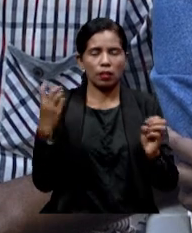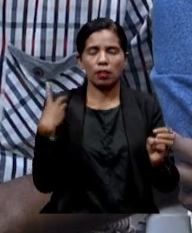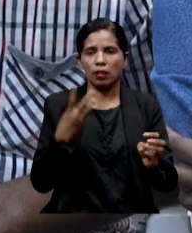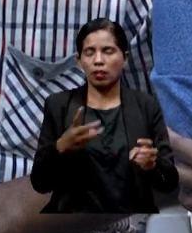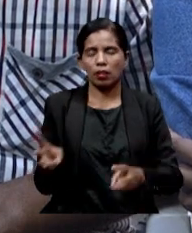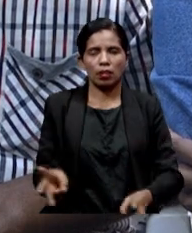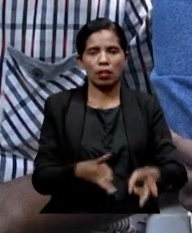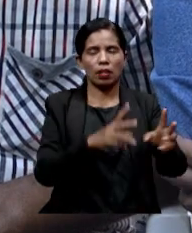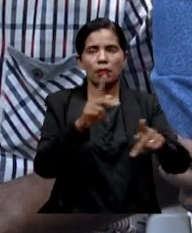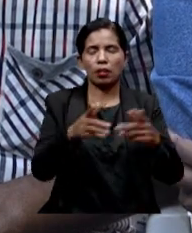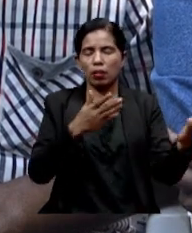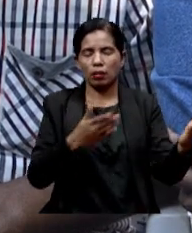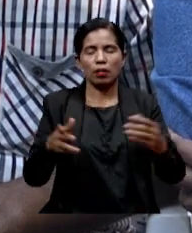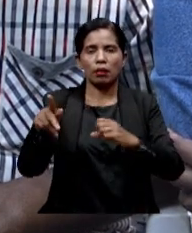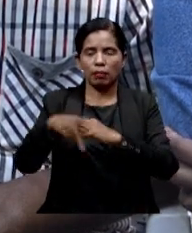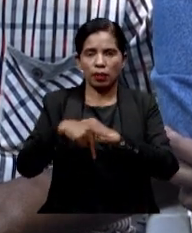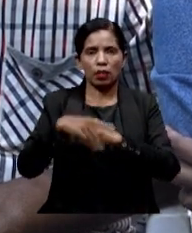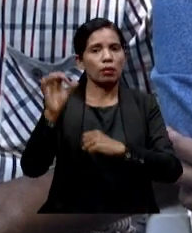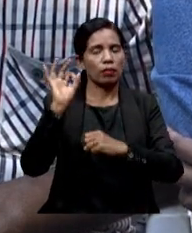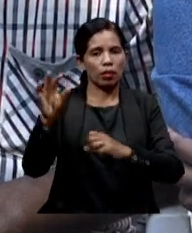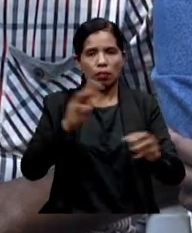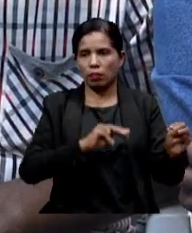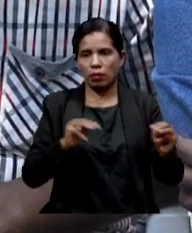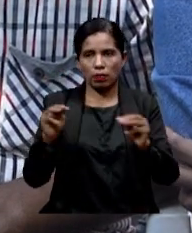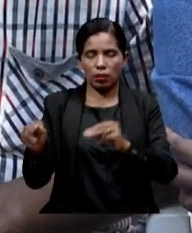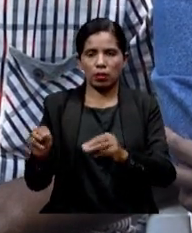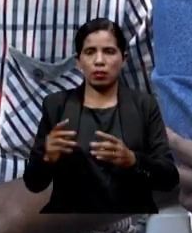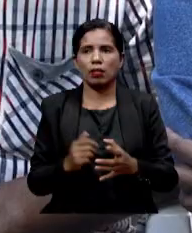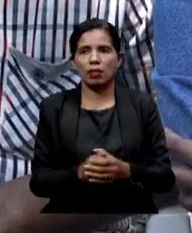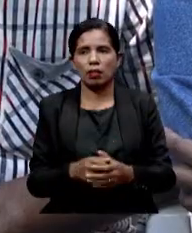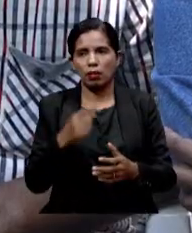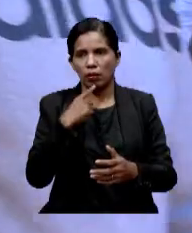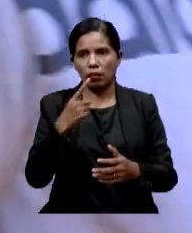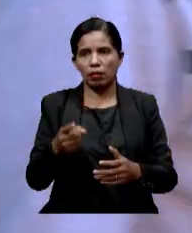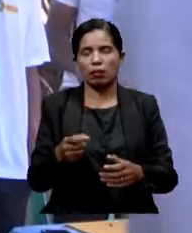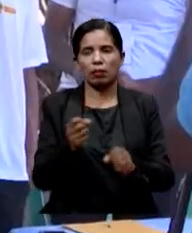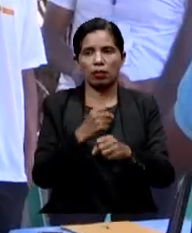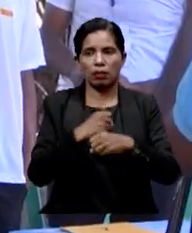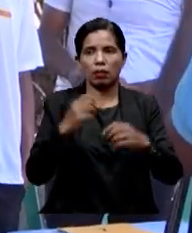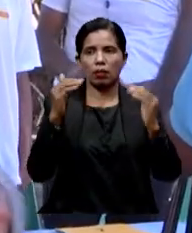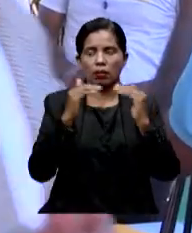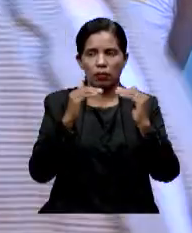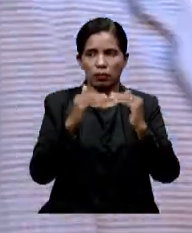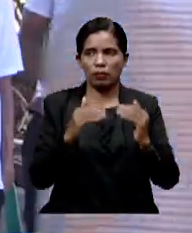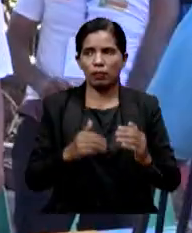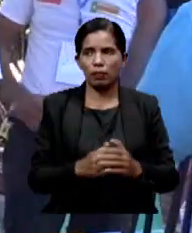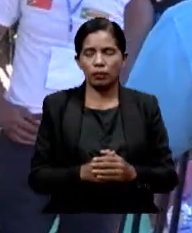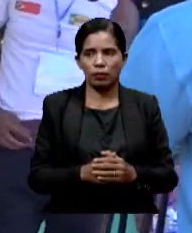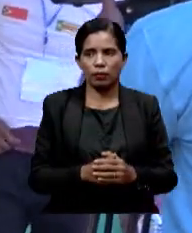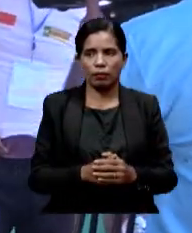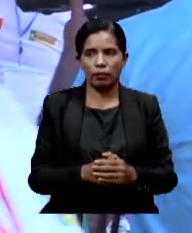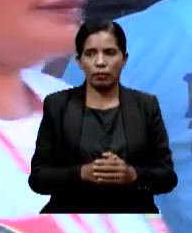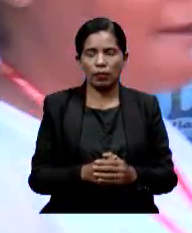ba ema ida atu lori partiri frente muran senara, atu dehantan halutan kongresu dan. Taru nebe, senyor Eusidu de